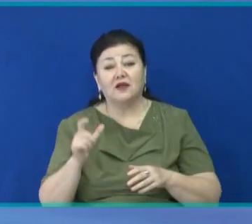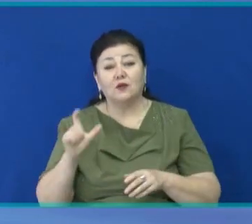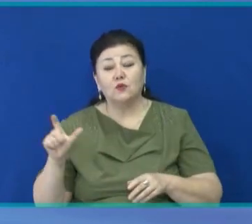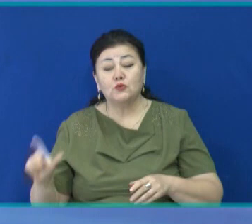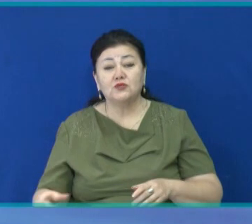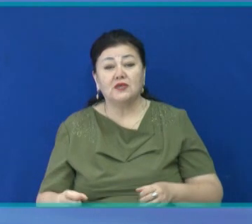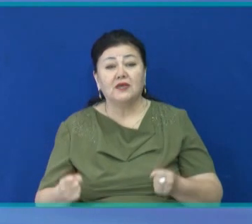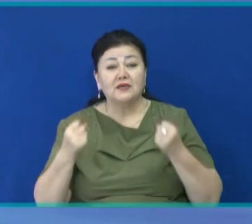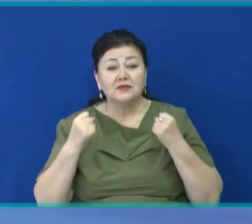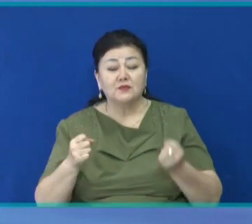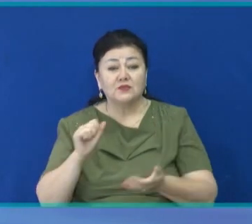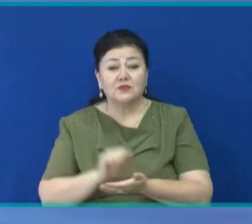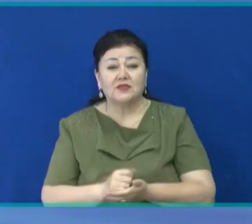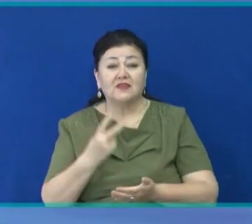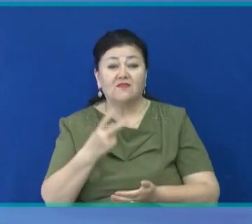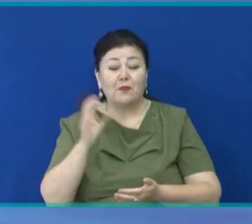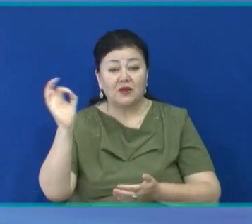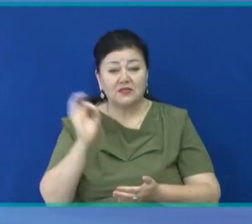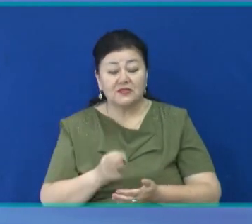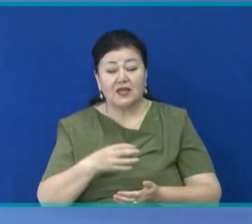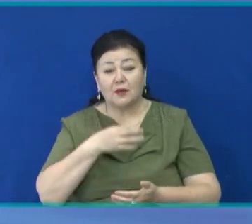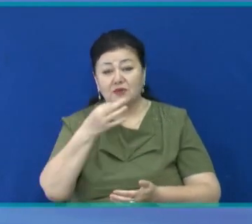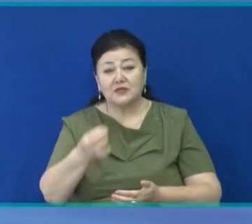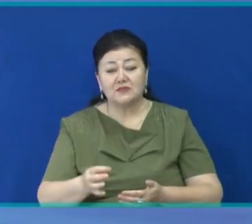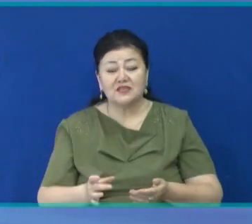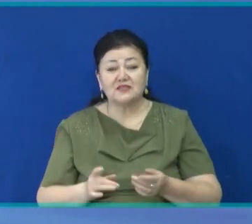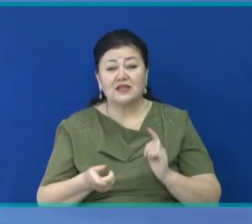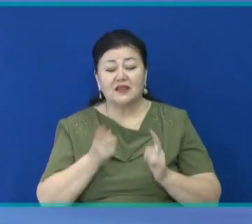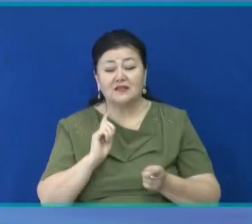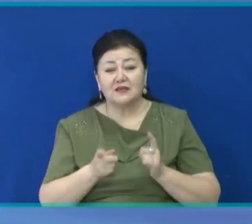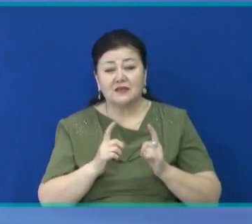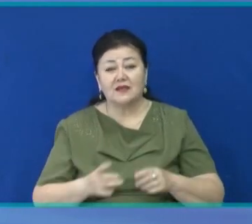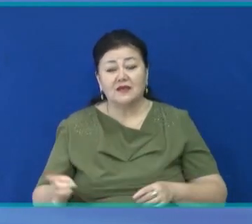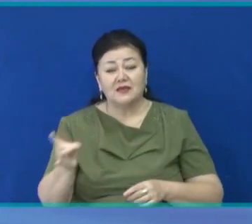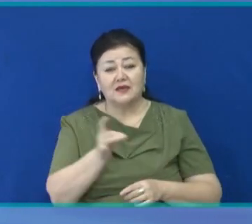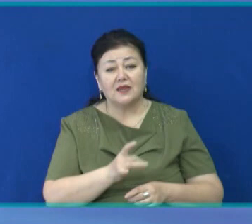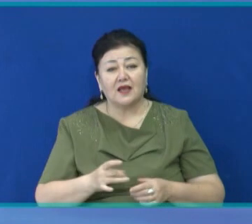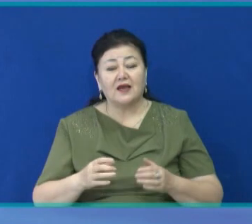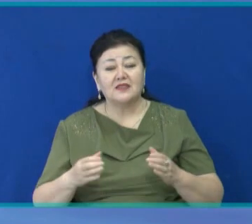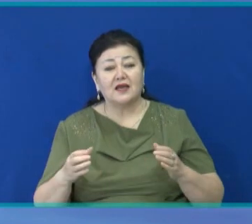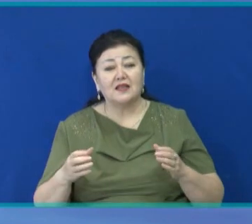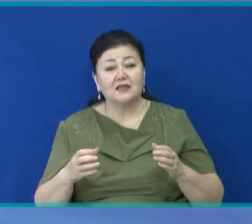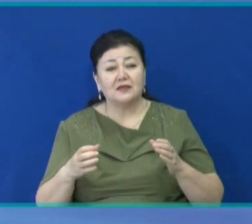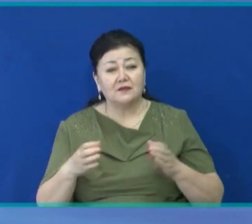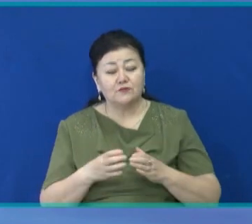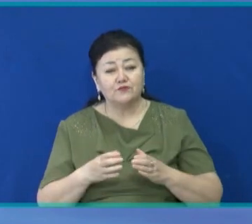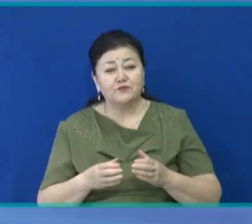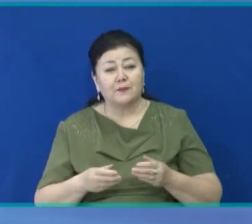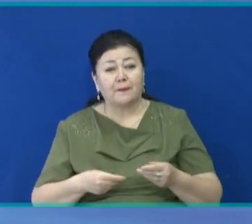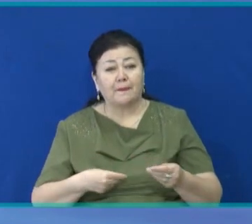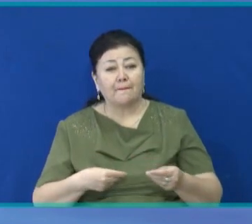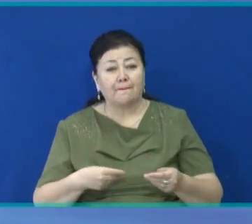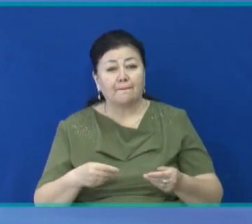и спортом, увеличилось на 2%. Об этом в ходе брифинга, организованного региональной службой коммуникации, сообщил руководитель